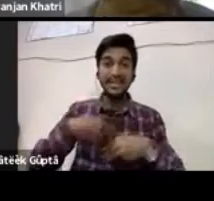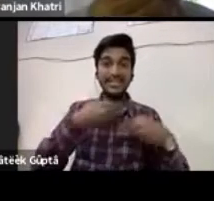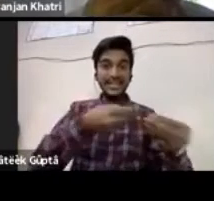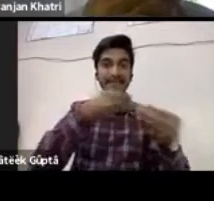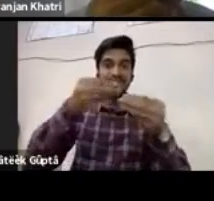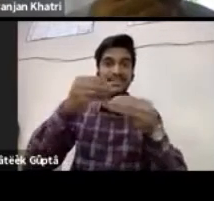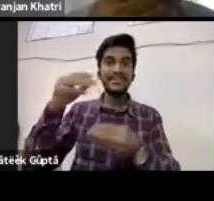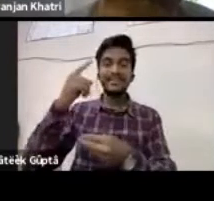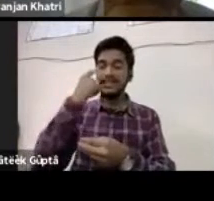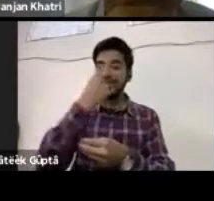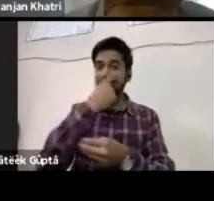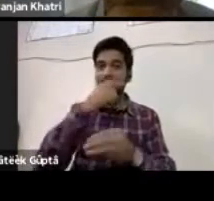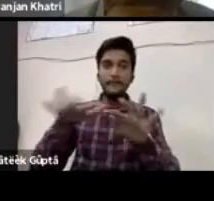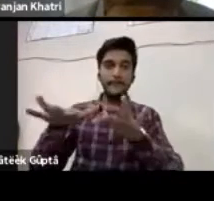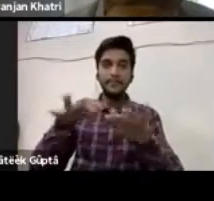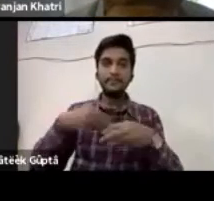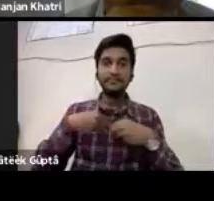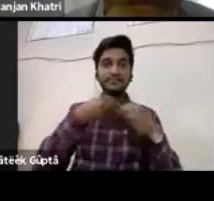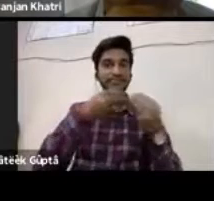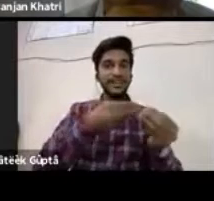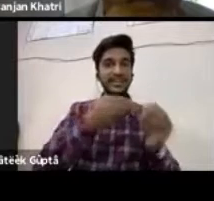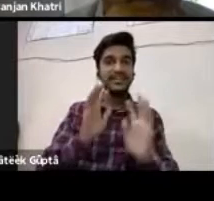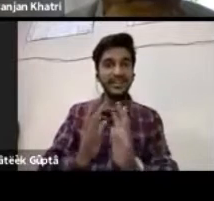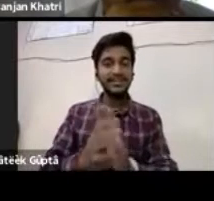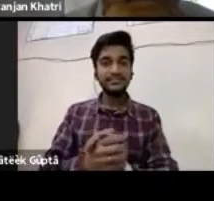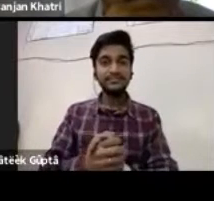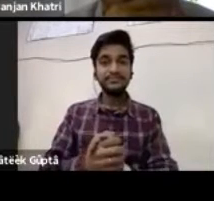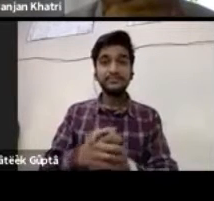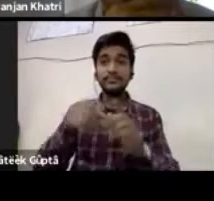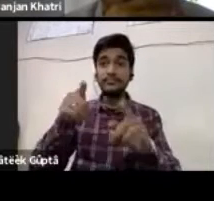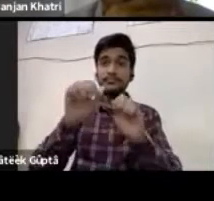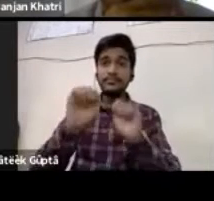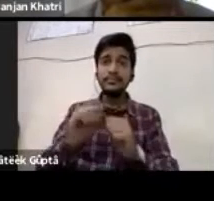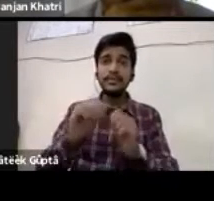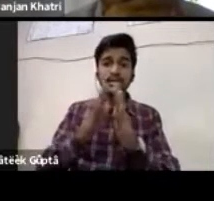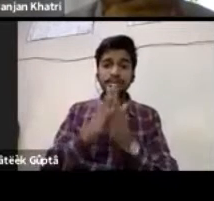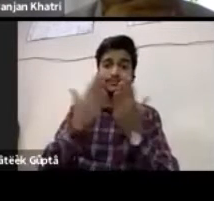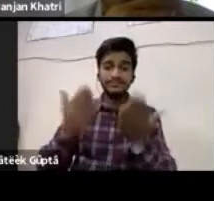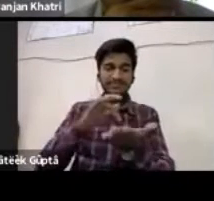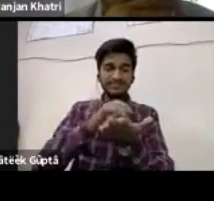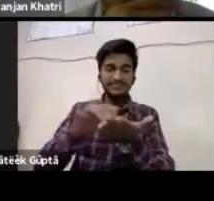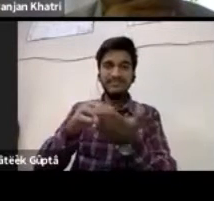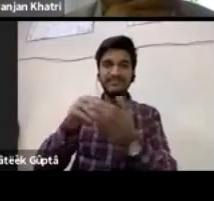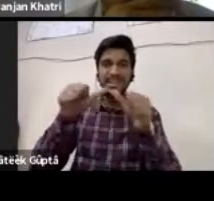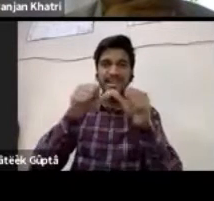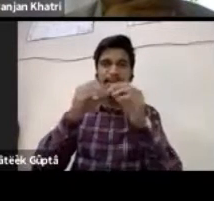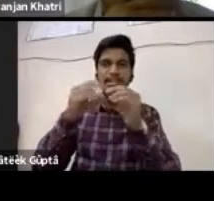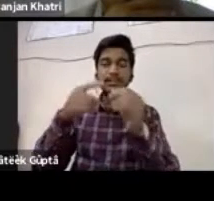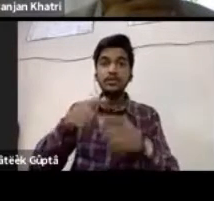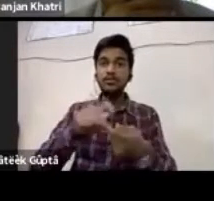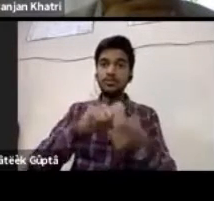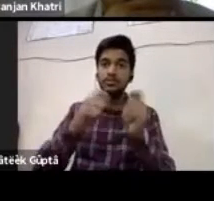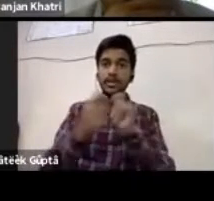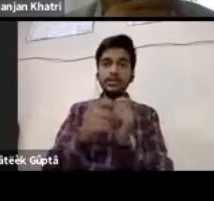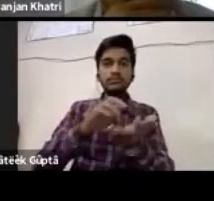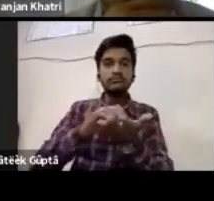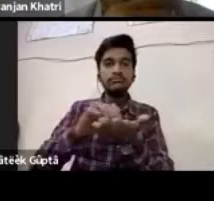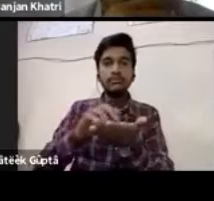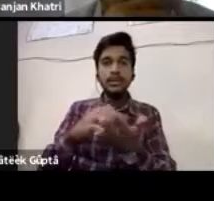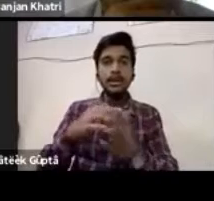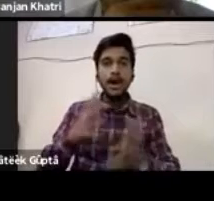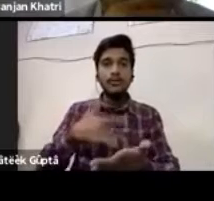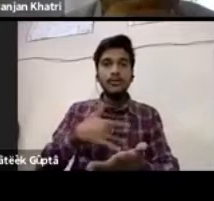किया। हमने टेक्स्ट बुक्स को एक्सेसिबल फॉर्मेट में कन्वर्ट किया ई पब में, जिसे ब्लाइंड